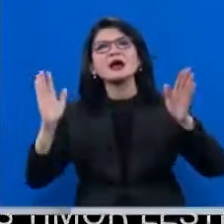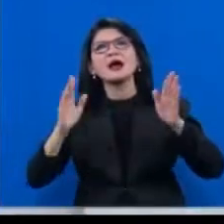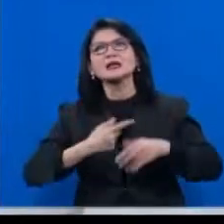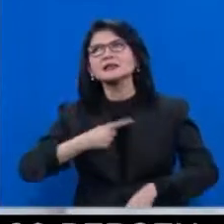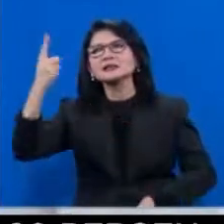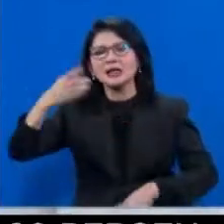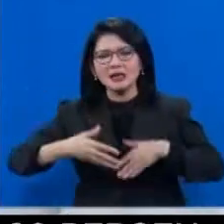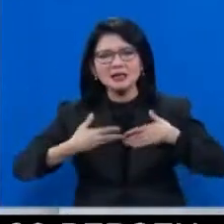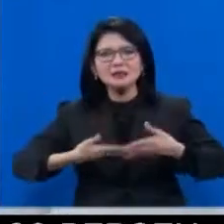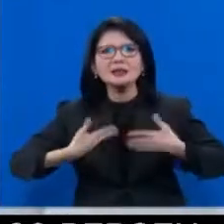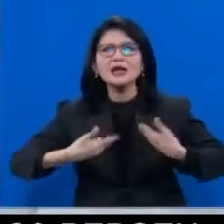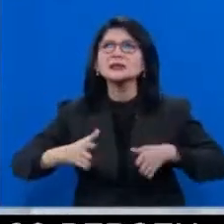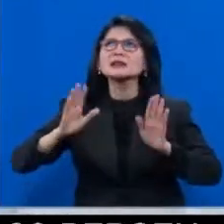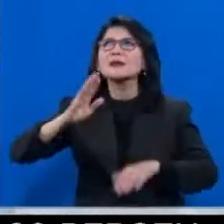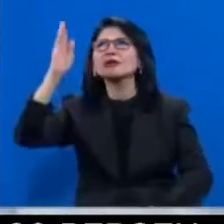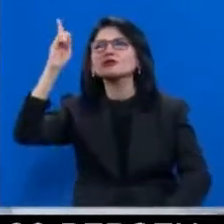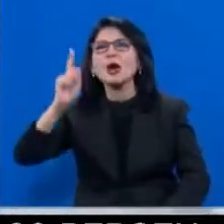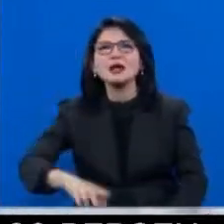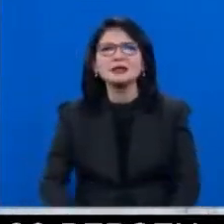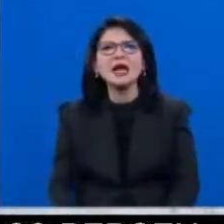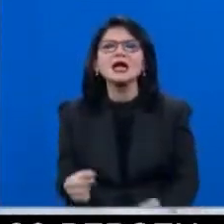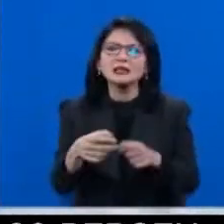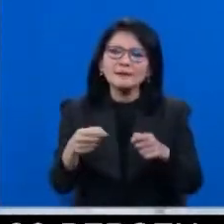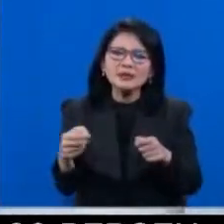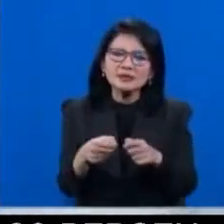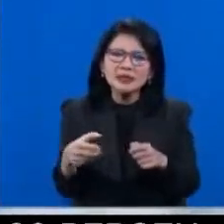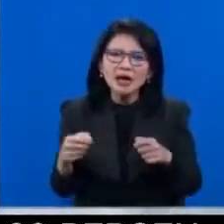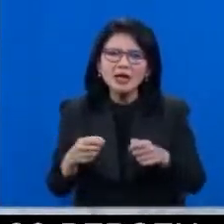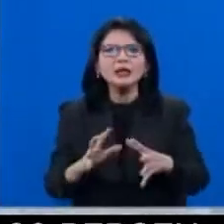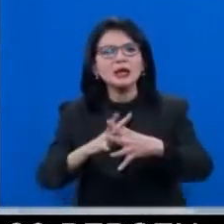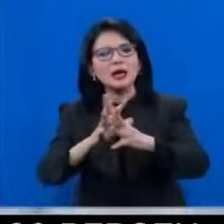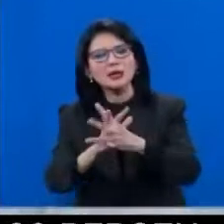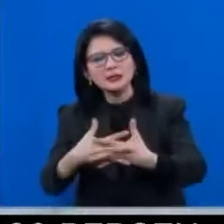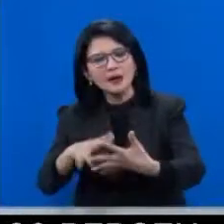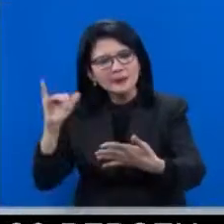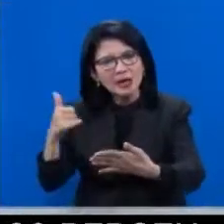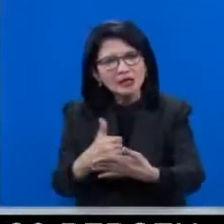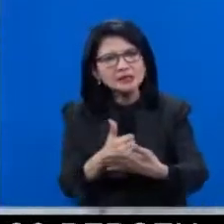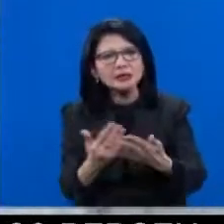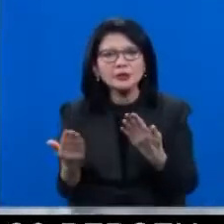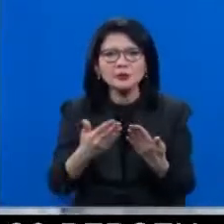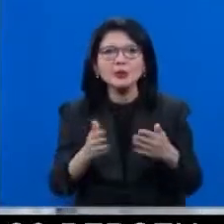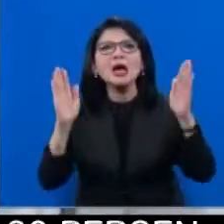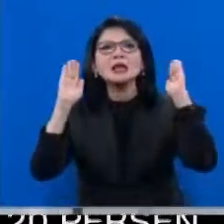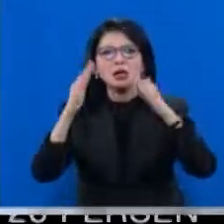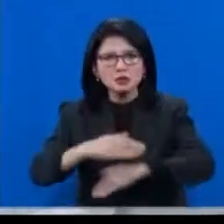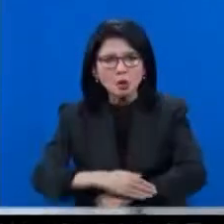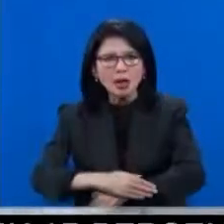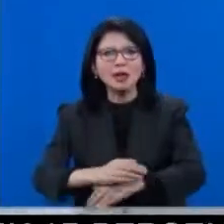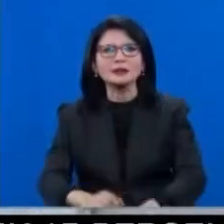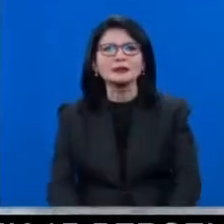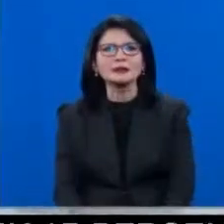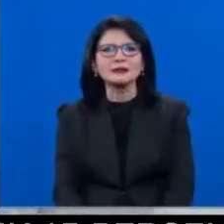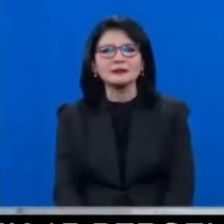kita menyerahkan diri dan berzikir, mengaji, dan melakukan sholat seperti yang